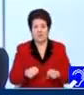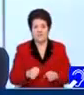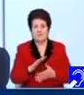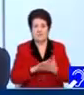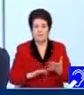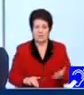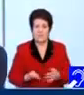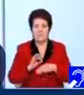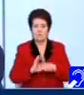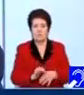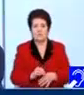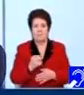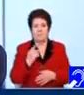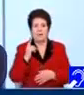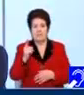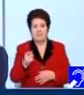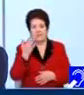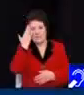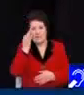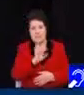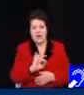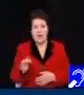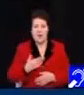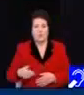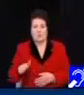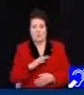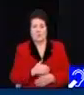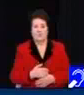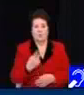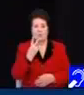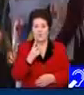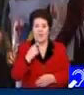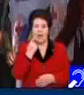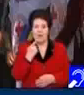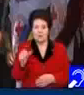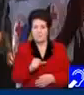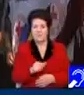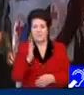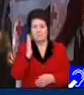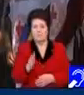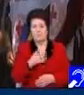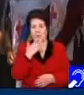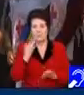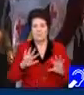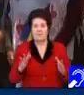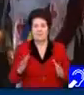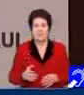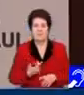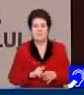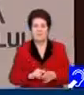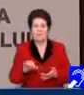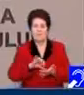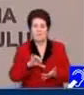putem duce mai departe idealul nostru de a rămâne aici. În următorii 2 ani și jumătate vor fi organizate mai multe evenimente culturale la care